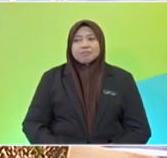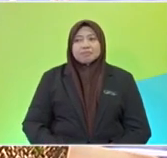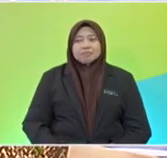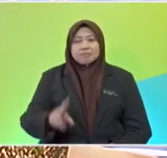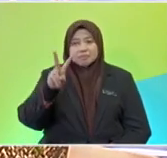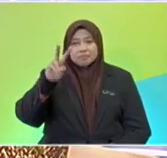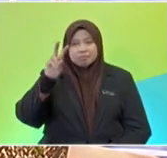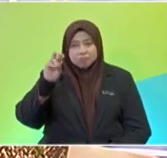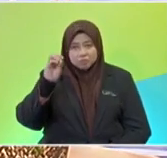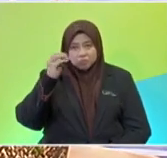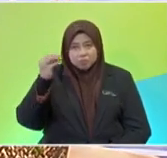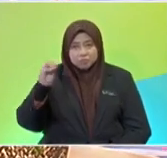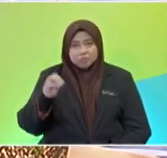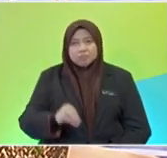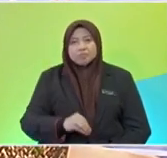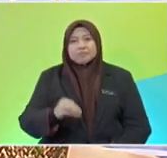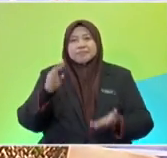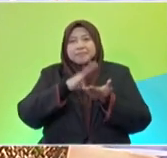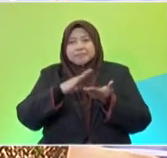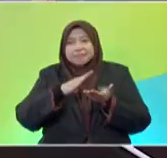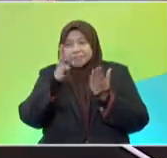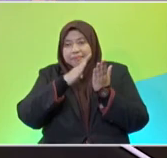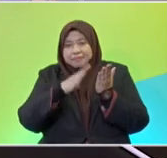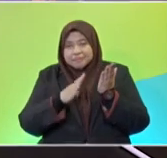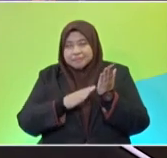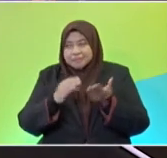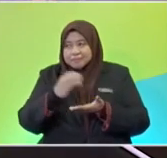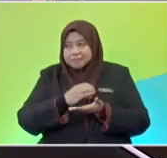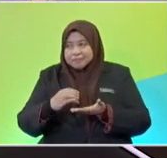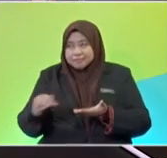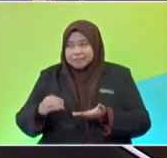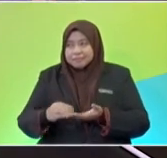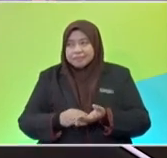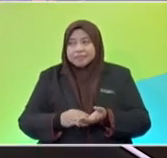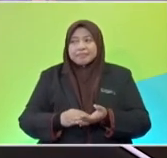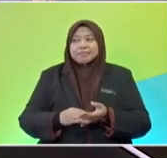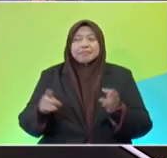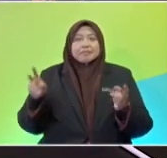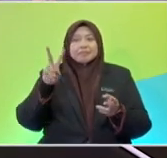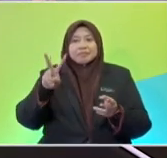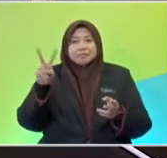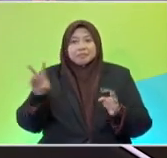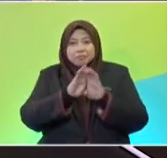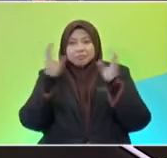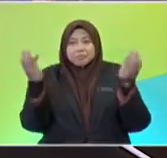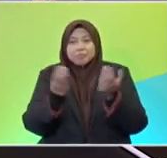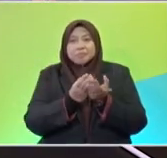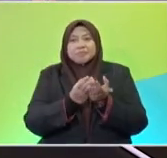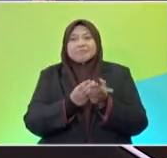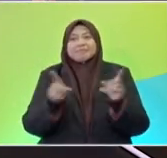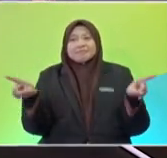hidup 20 Pak Oh tepatnya cantik dan juga batik ke dua-duanya seri